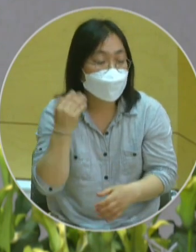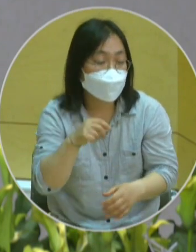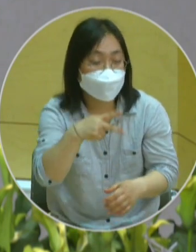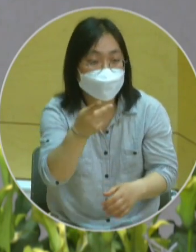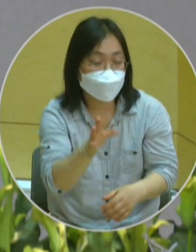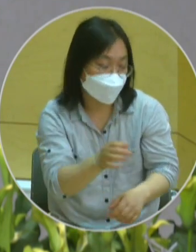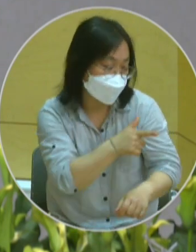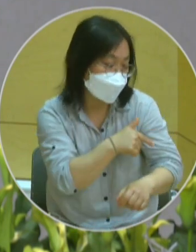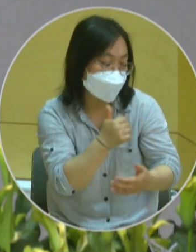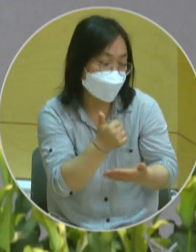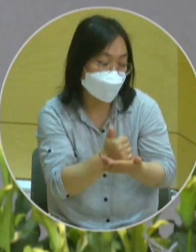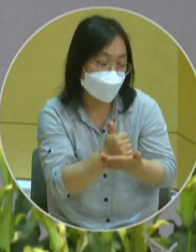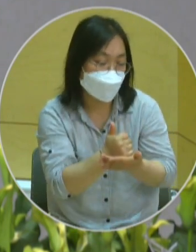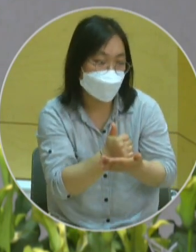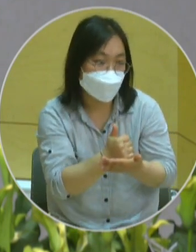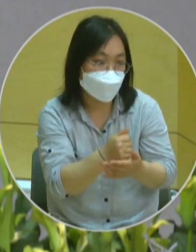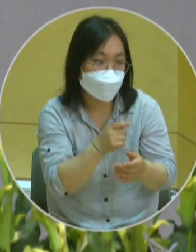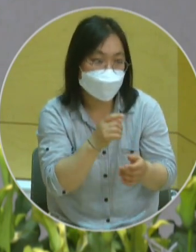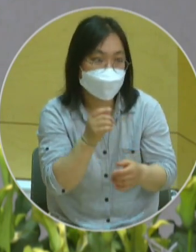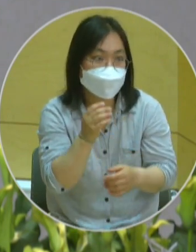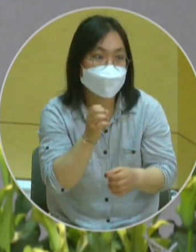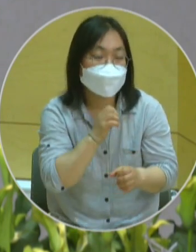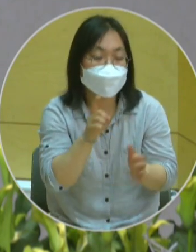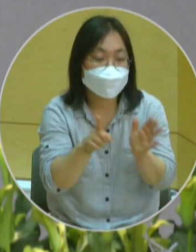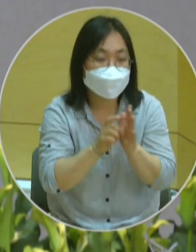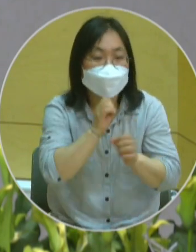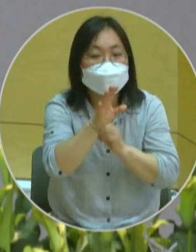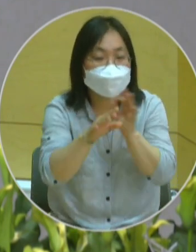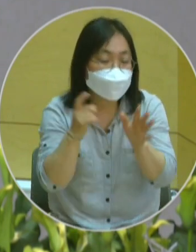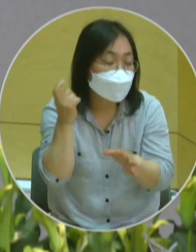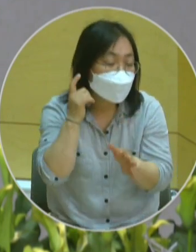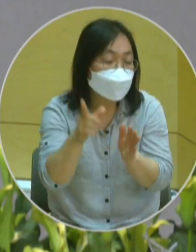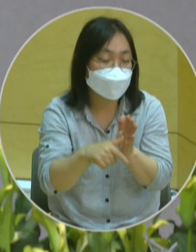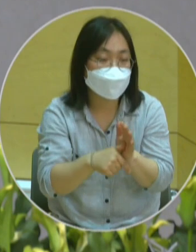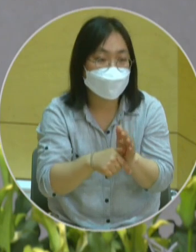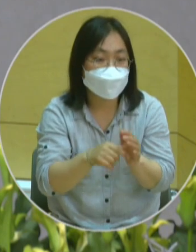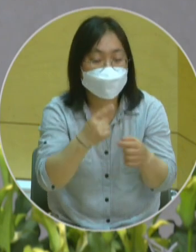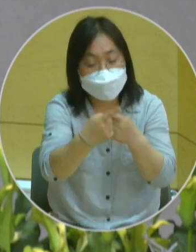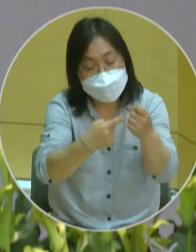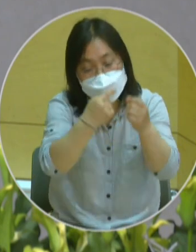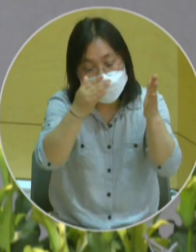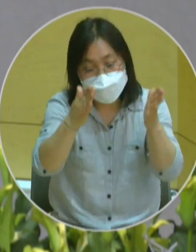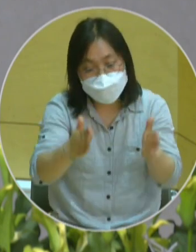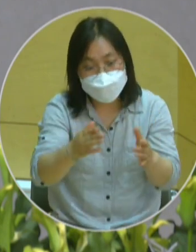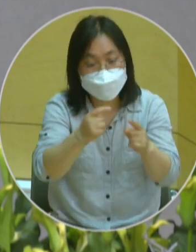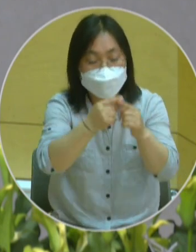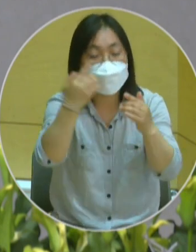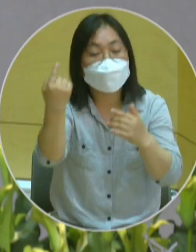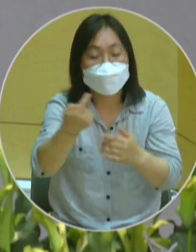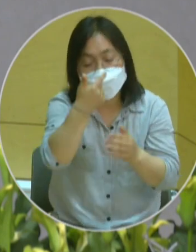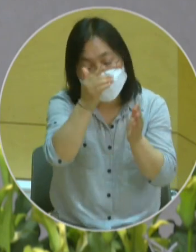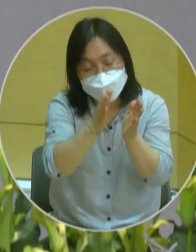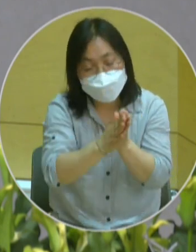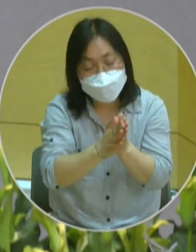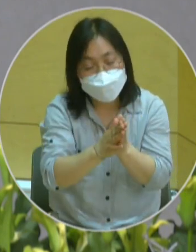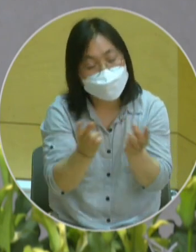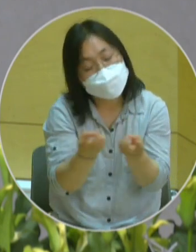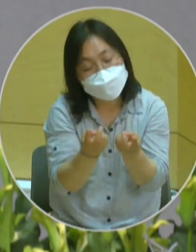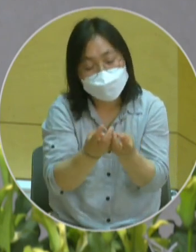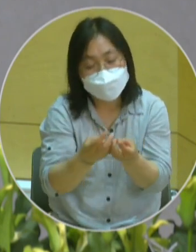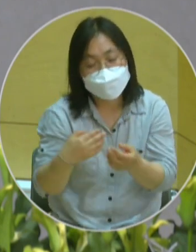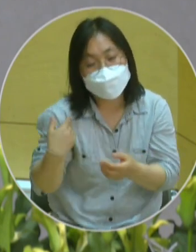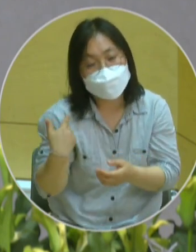간증하면서 우리가 들었지 않습니까? 1년 만에 교회를 오니까 출입구도 못 찾겠다고, 기도할 때 무슨 기도를 해야 될지 모르겠다고